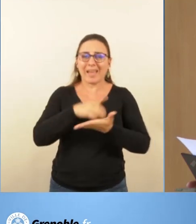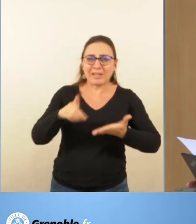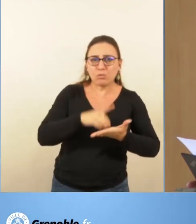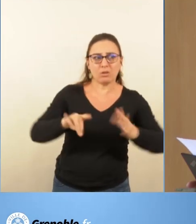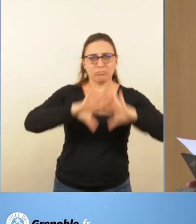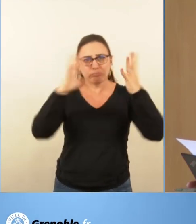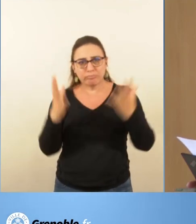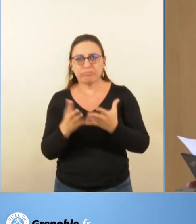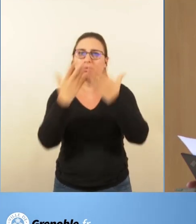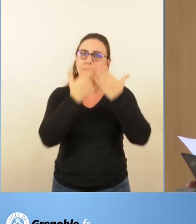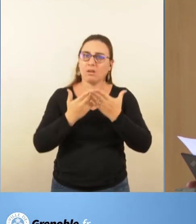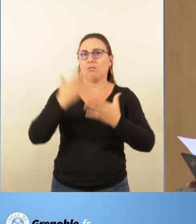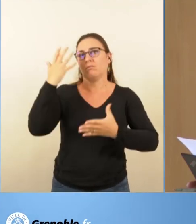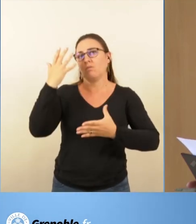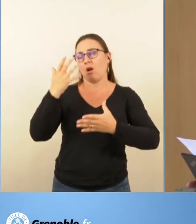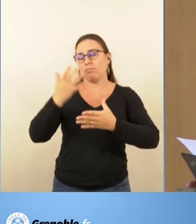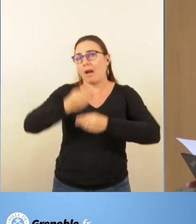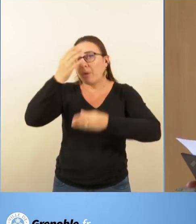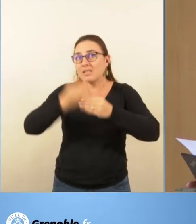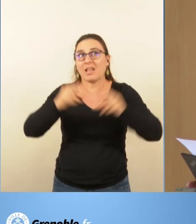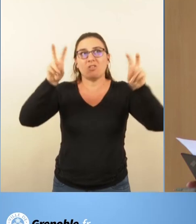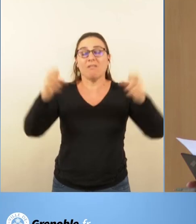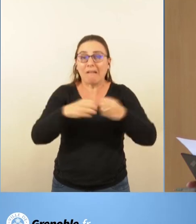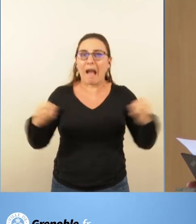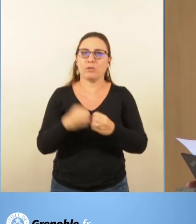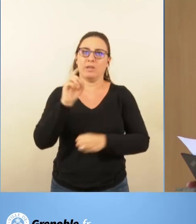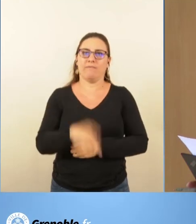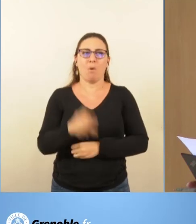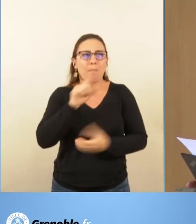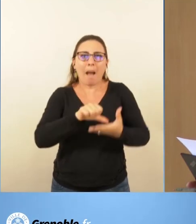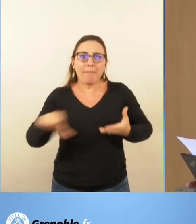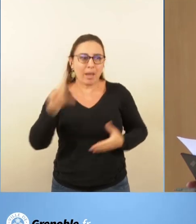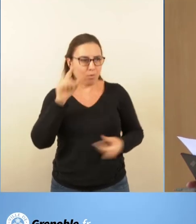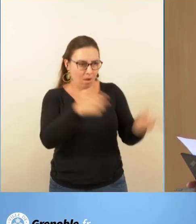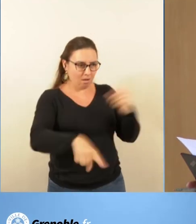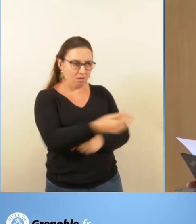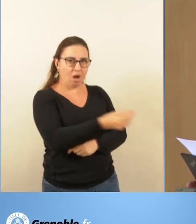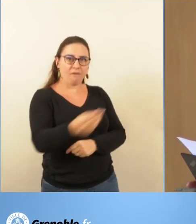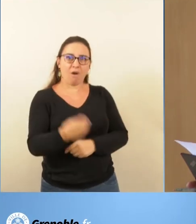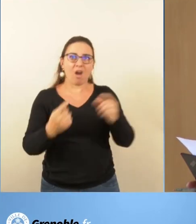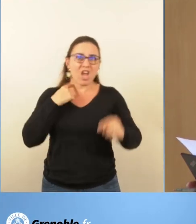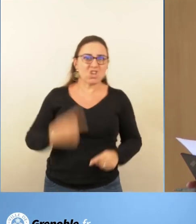gratuites et non payantes au détriment de la réussite éducative des enfants